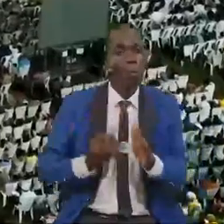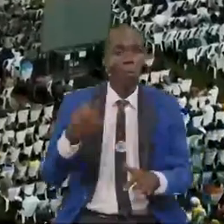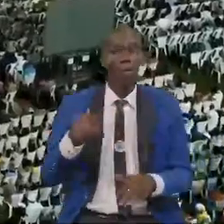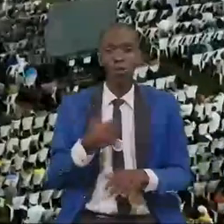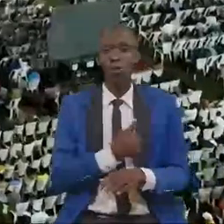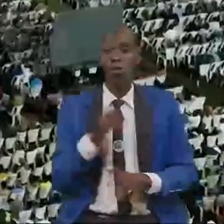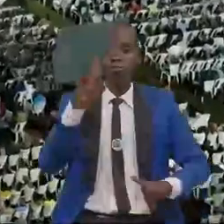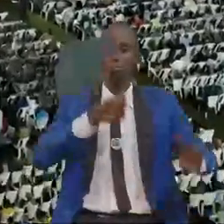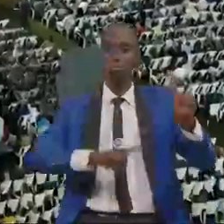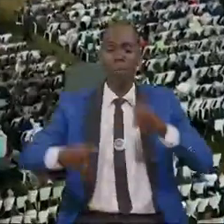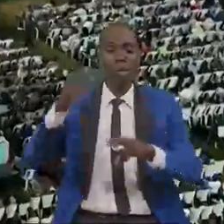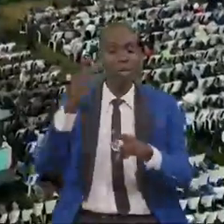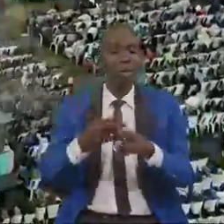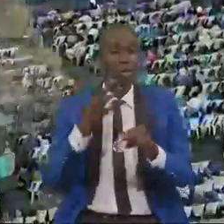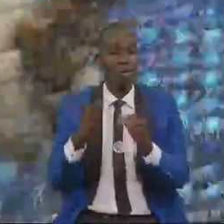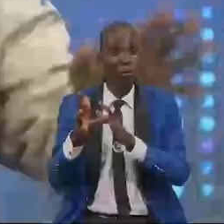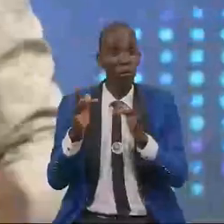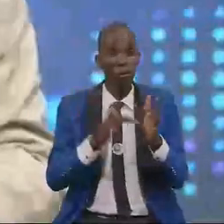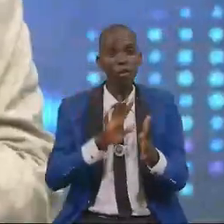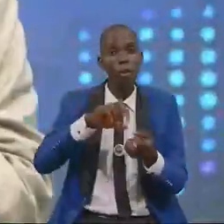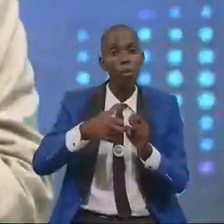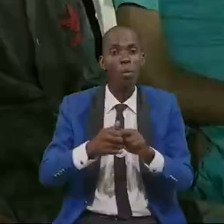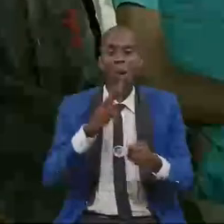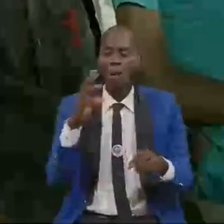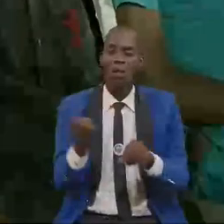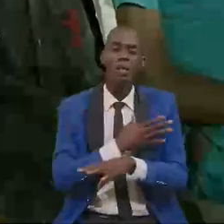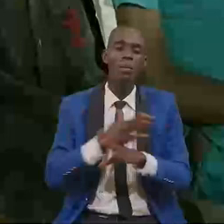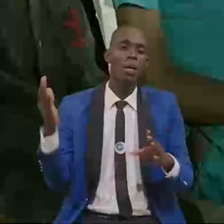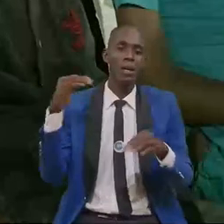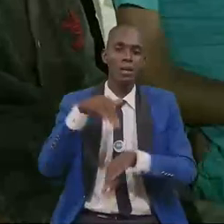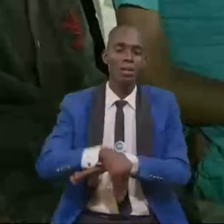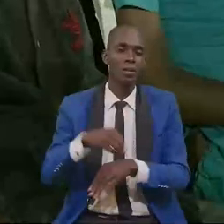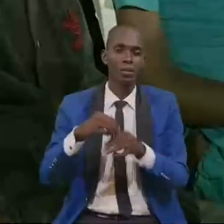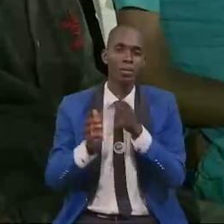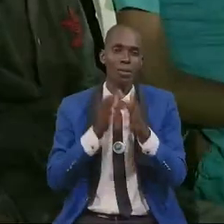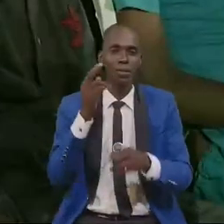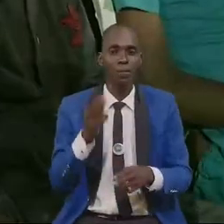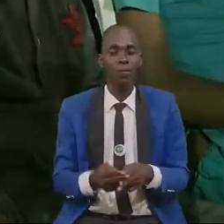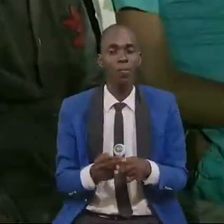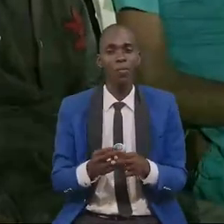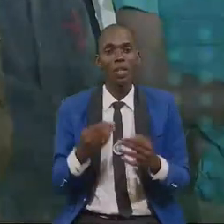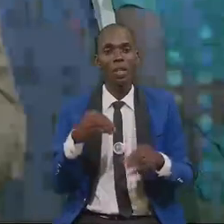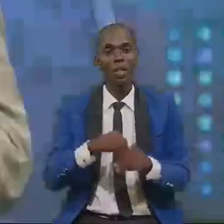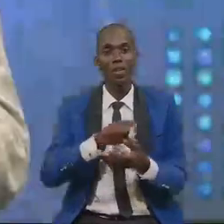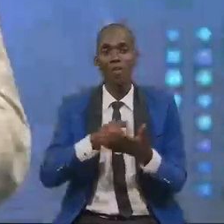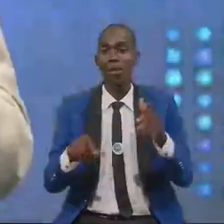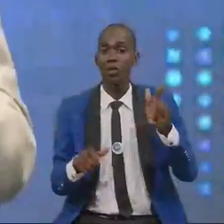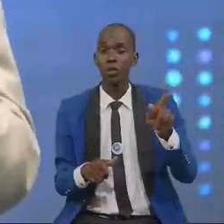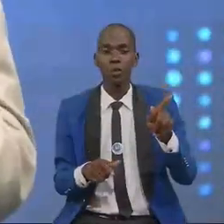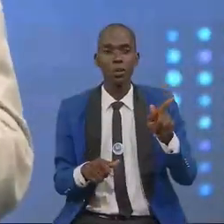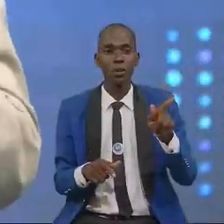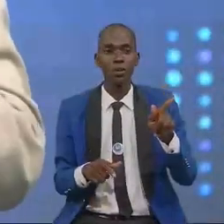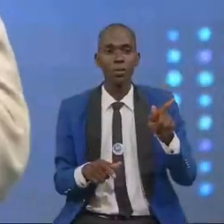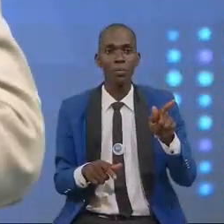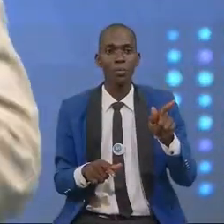nom de Jésus tes problèmes seront enlevés ce soir verset 21 on dit